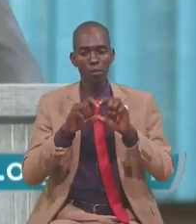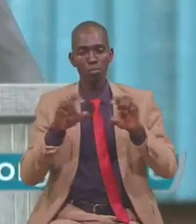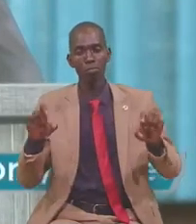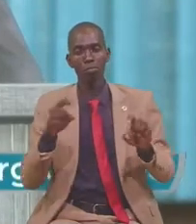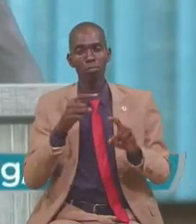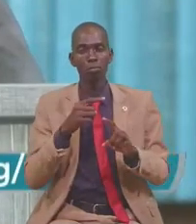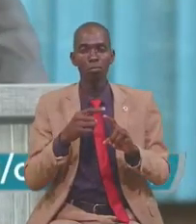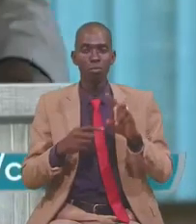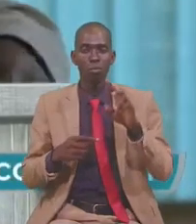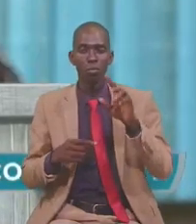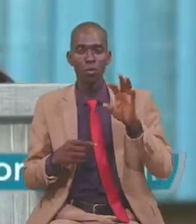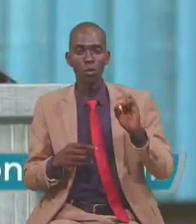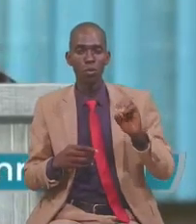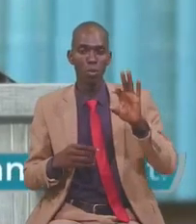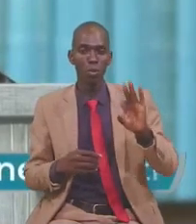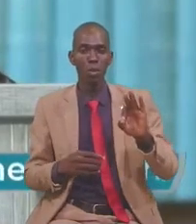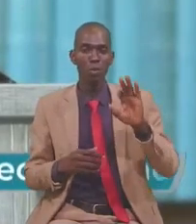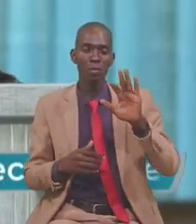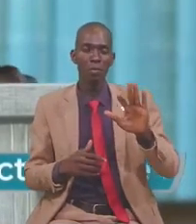ceux qui sont en Zambie